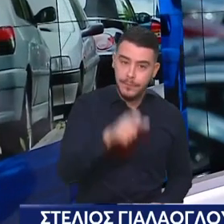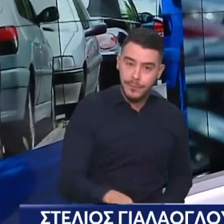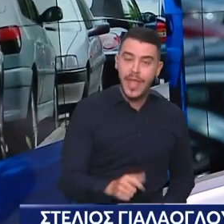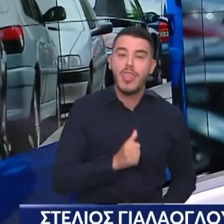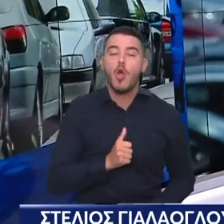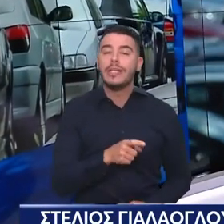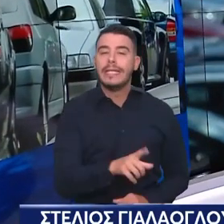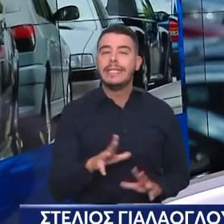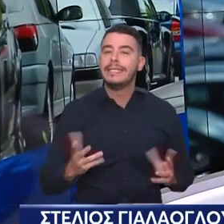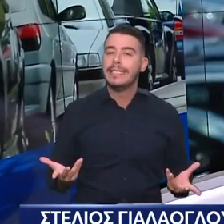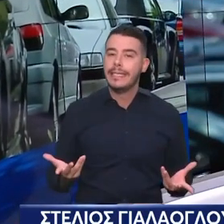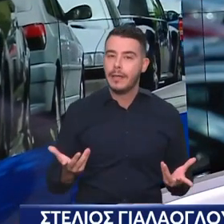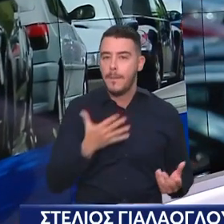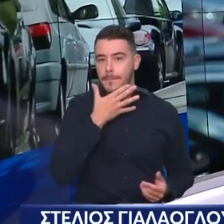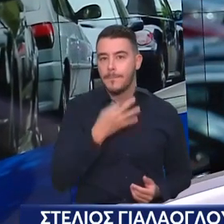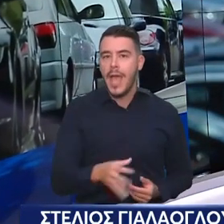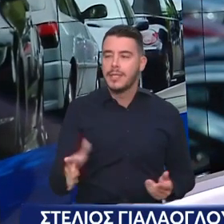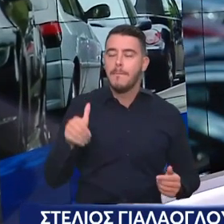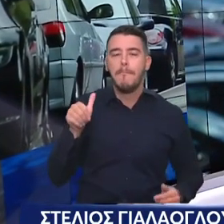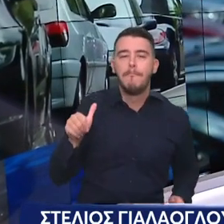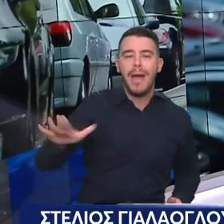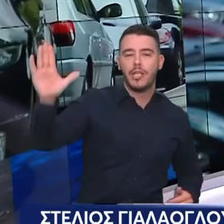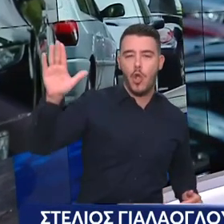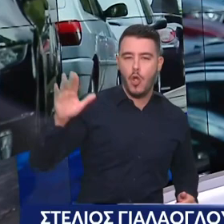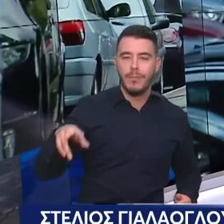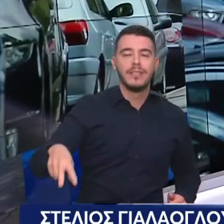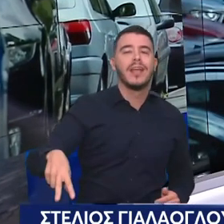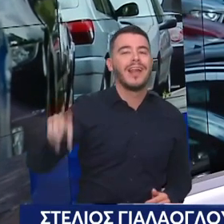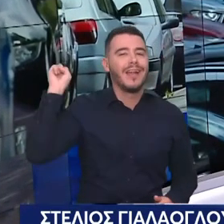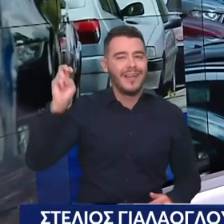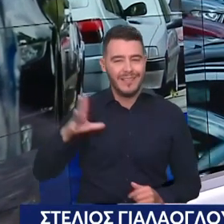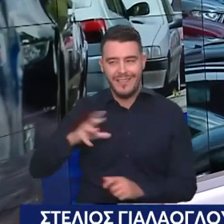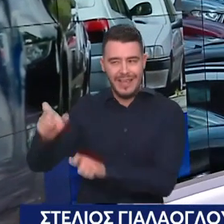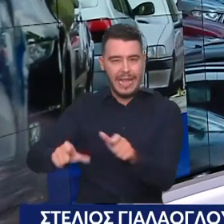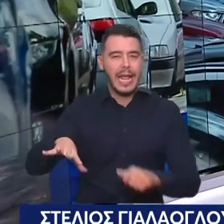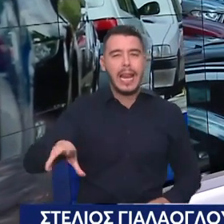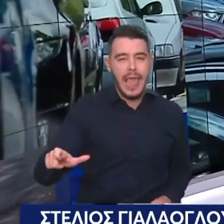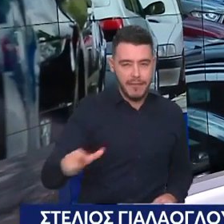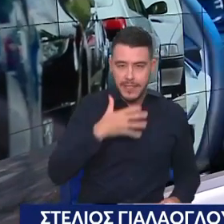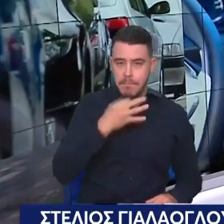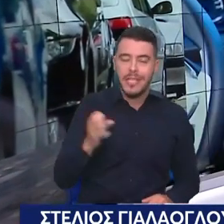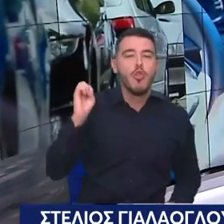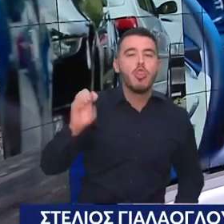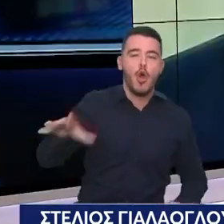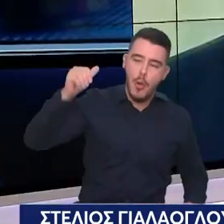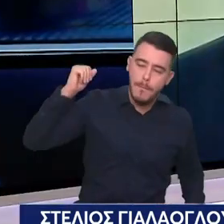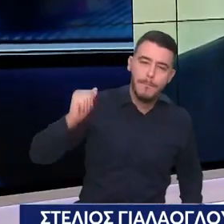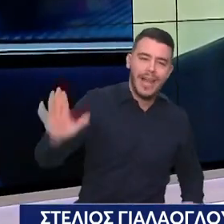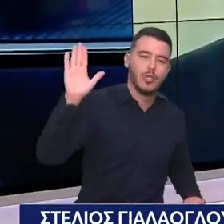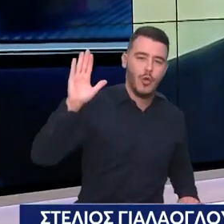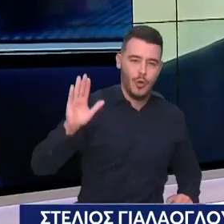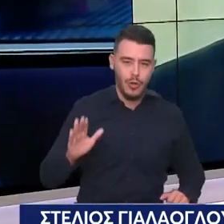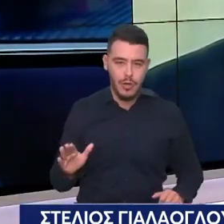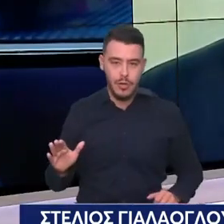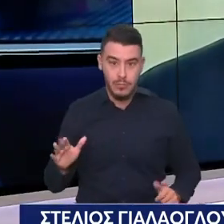δια της συμπεριφοράς του την κλοπή του αυτοκινήτου. Διευκόλυνε το κλέψει, δηλαδή να το κλέψει επειδή το πάρκαρε εκεί που έκρινε το δικαστήριο. Επειδή